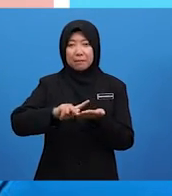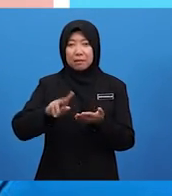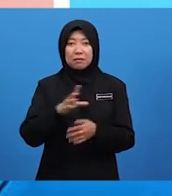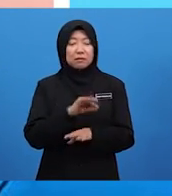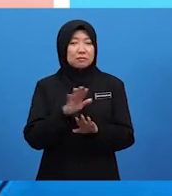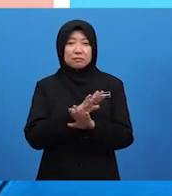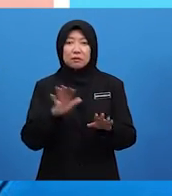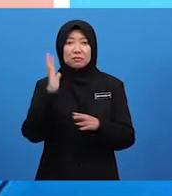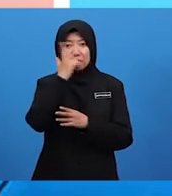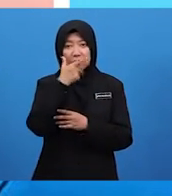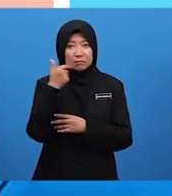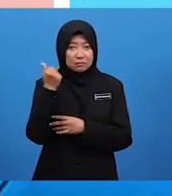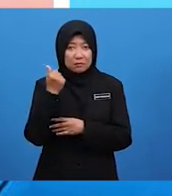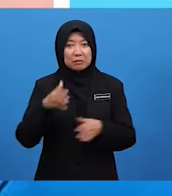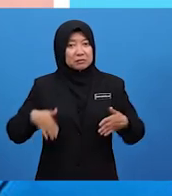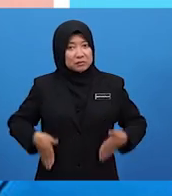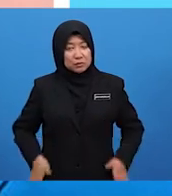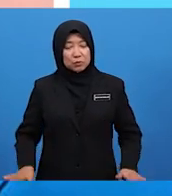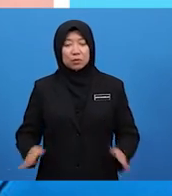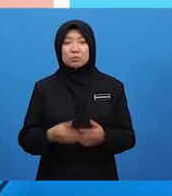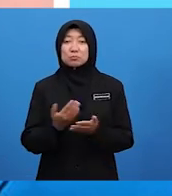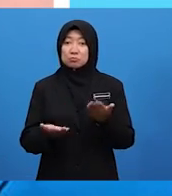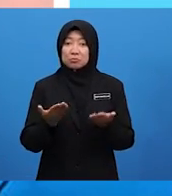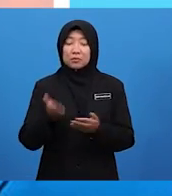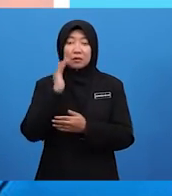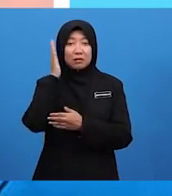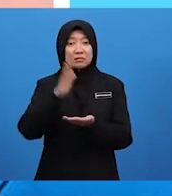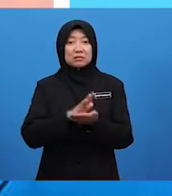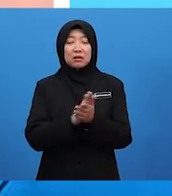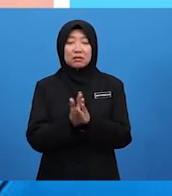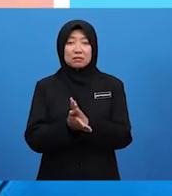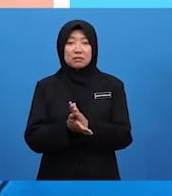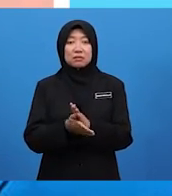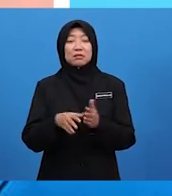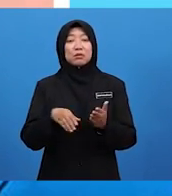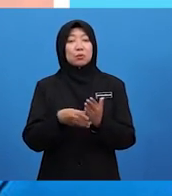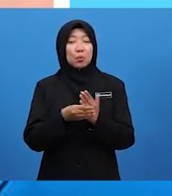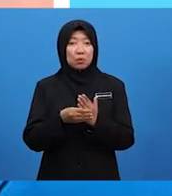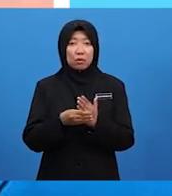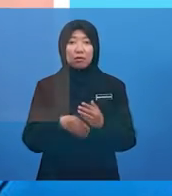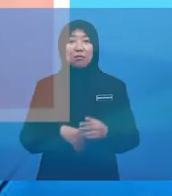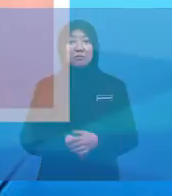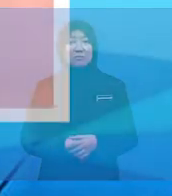dan tidak cantik. Malah, skirt juga berkemungkinan akan menjadi longgar.